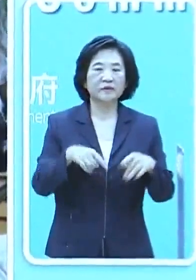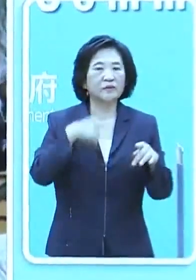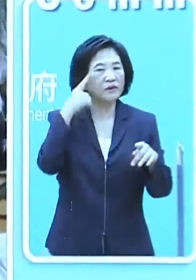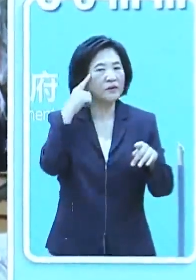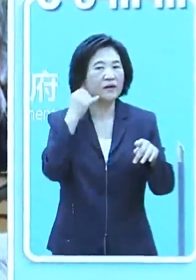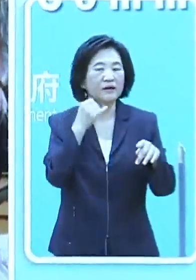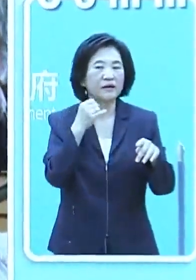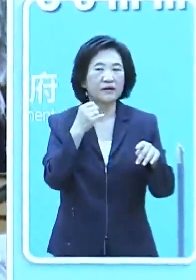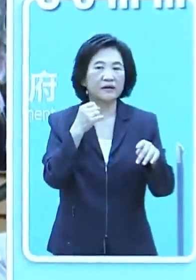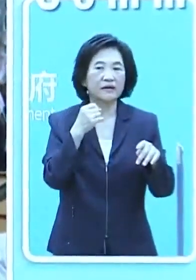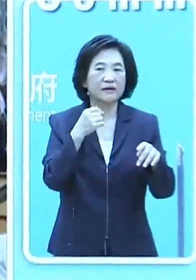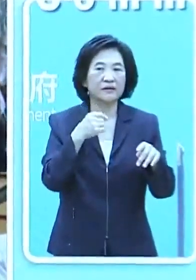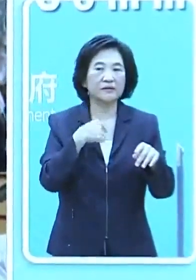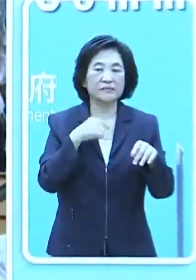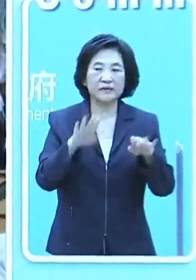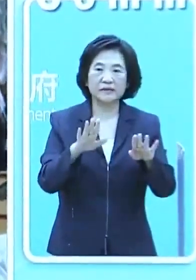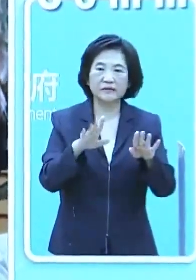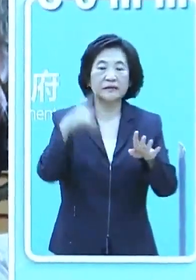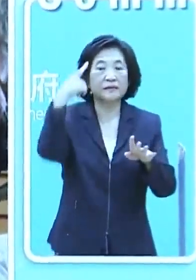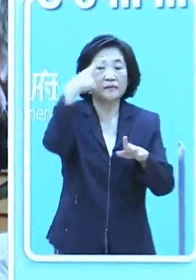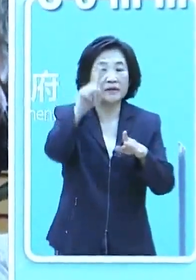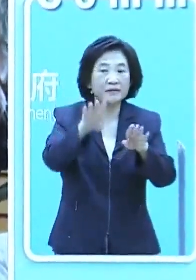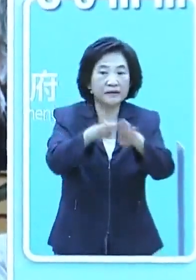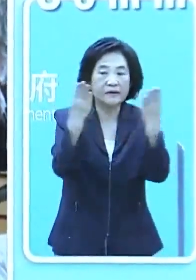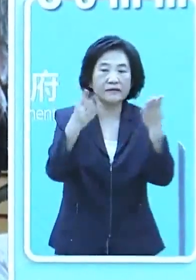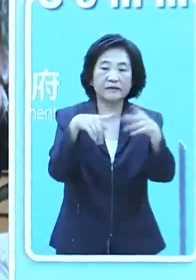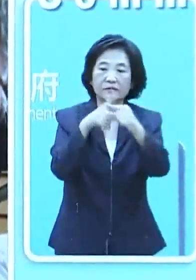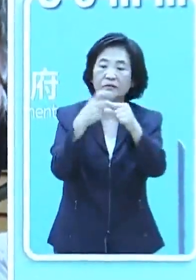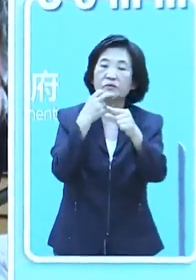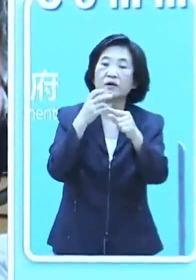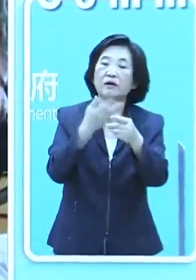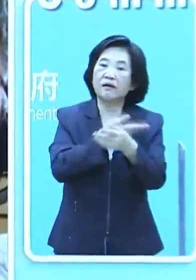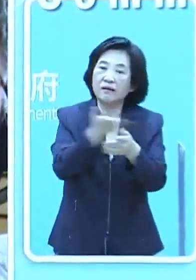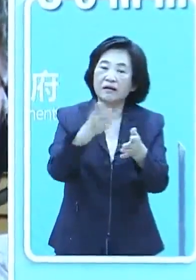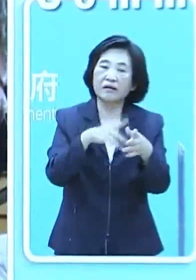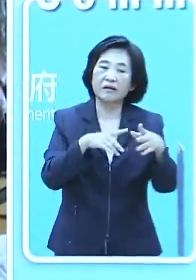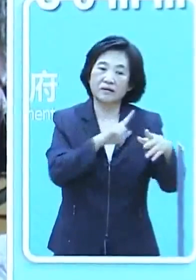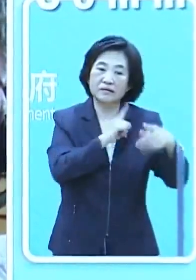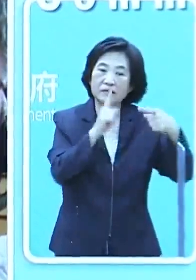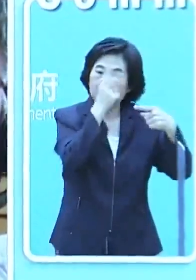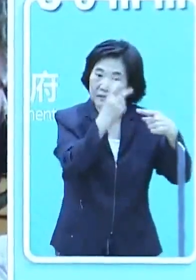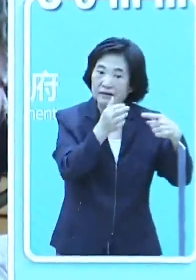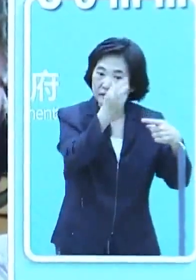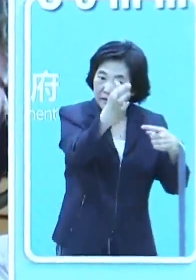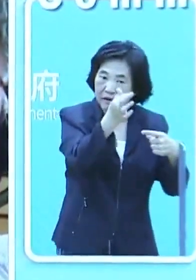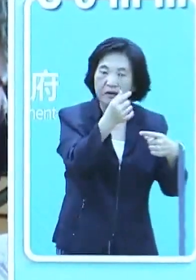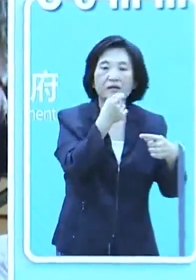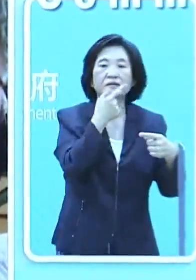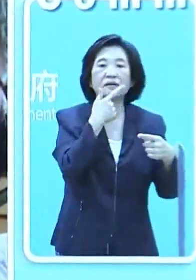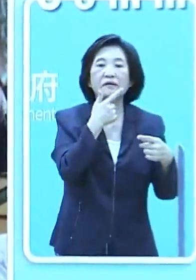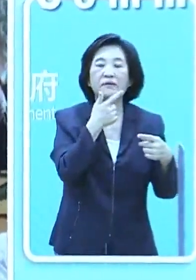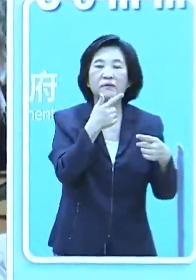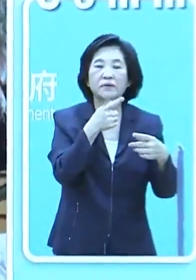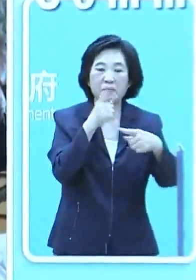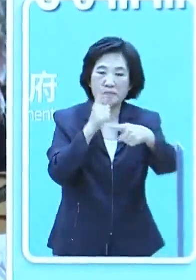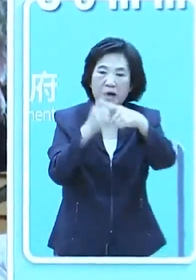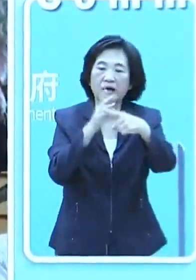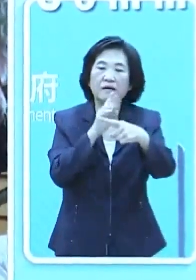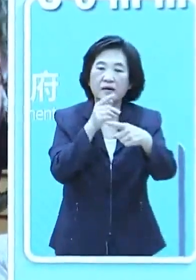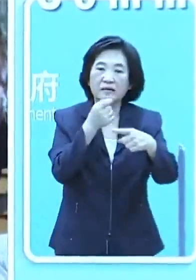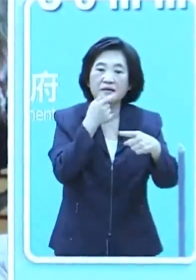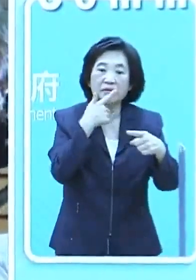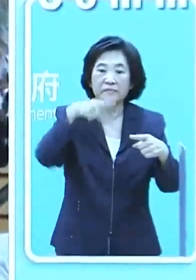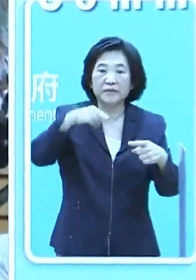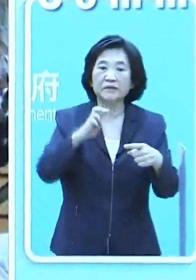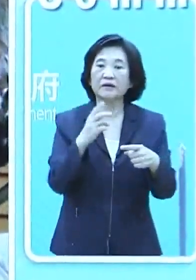样。从明天开始呢，中央已经开放快筛阳视同 PCR 阳，但是 PCR 阳也